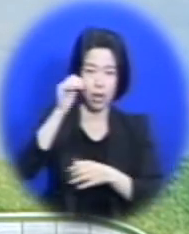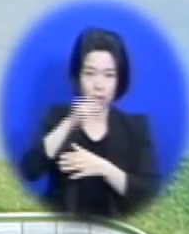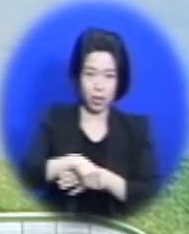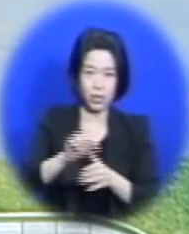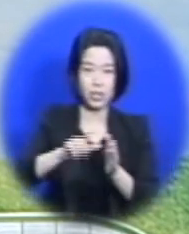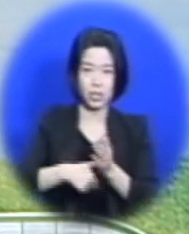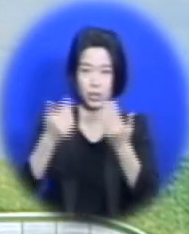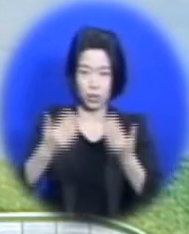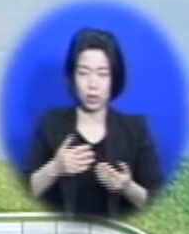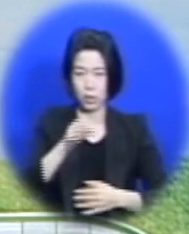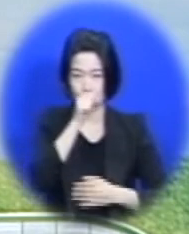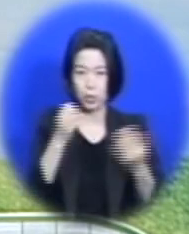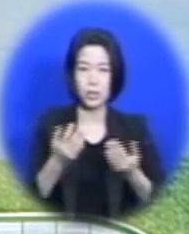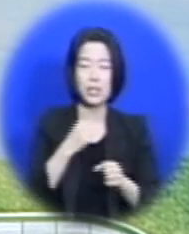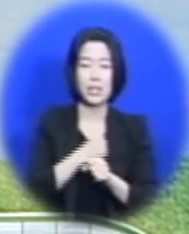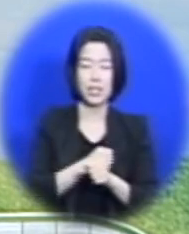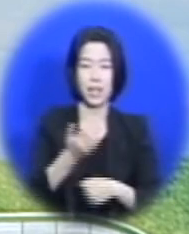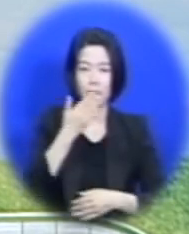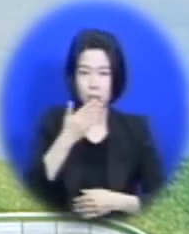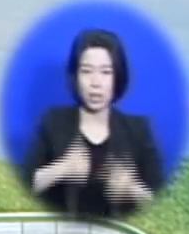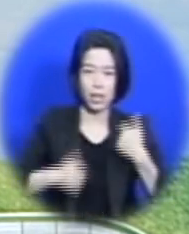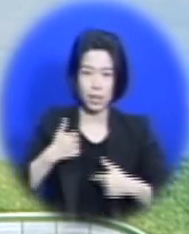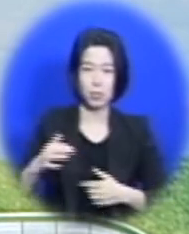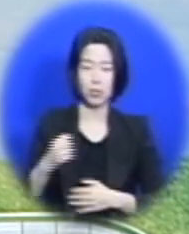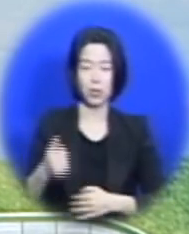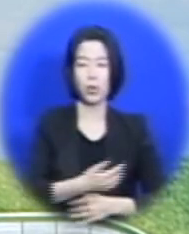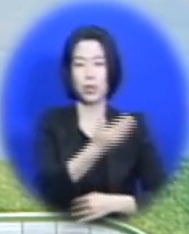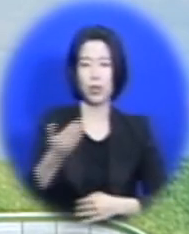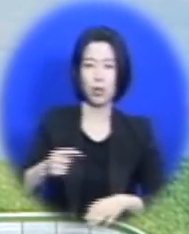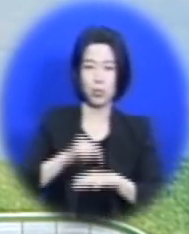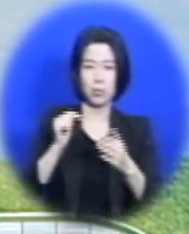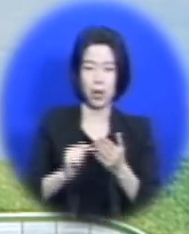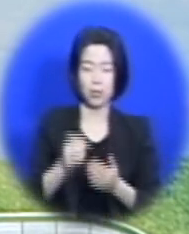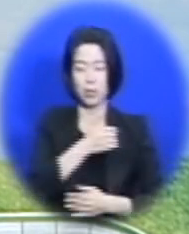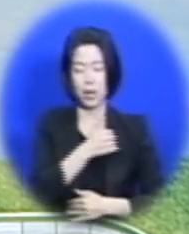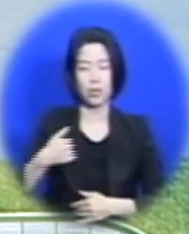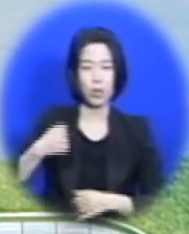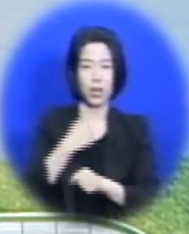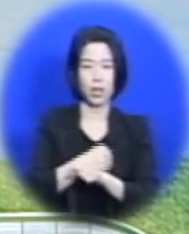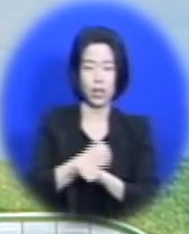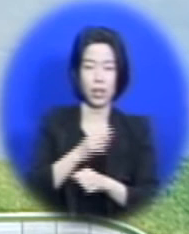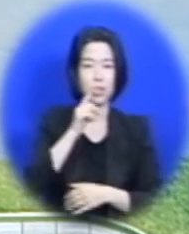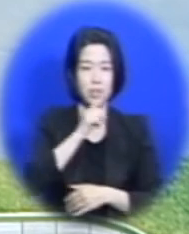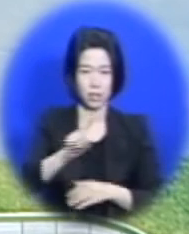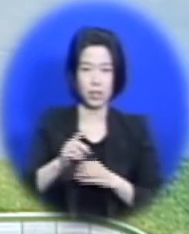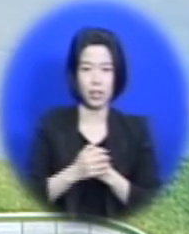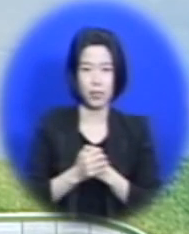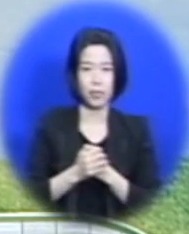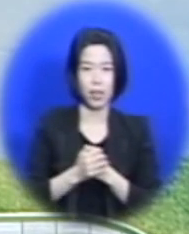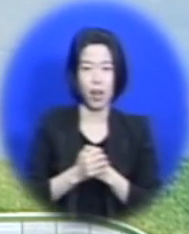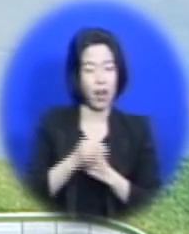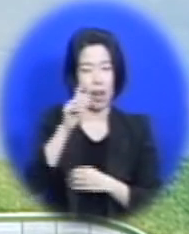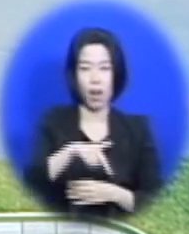주시는 선한 일을 하사 음식과 기쁨으로 여러분의 마음에 만족하게 하셨느니라. 아, 그냥